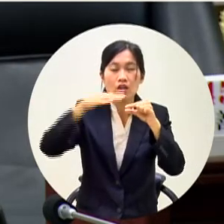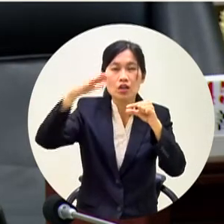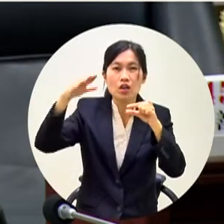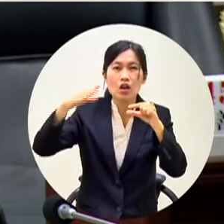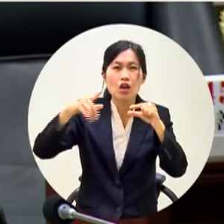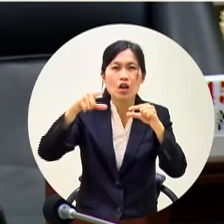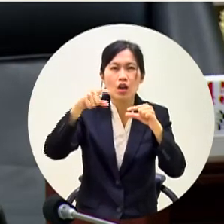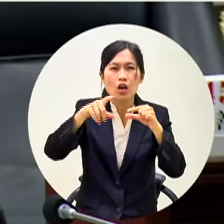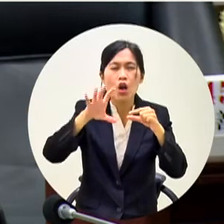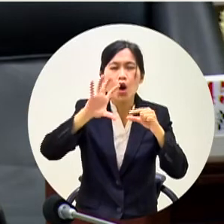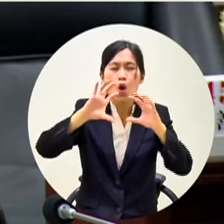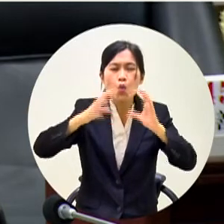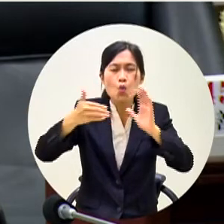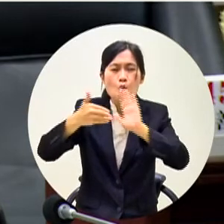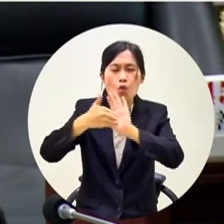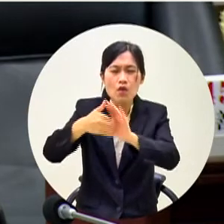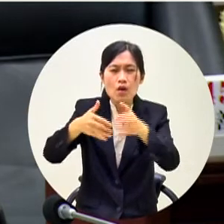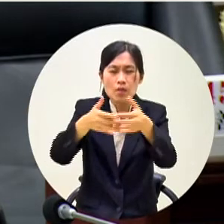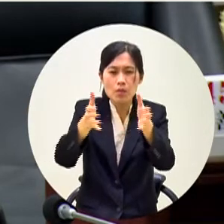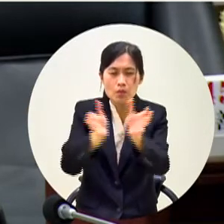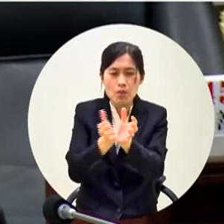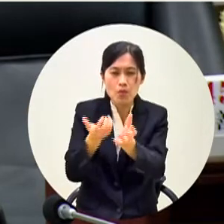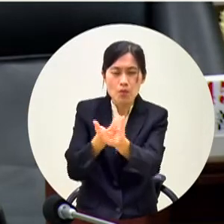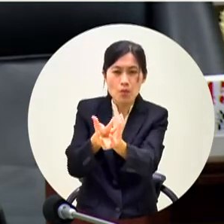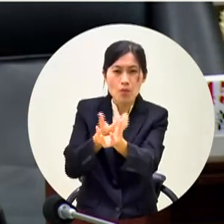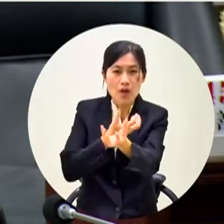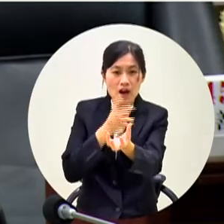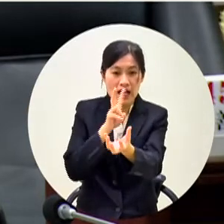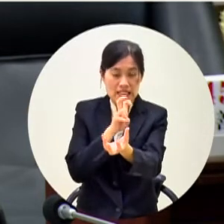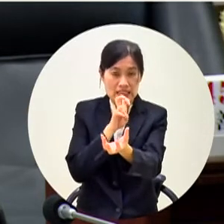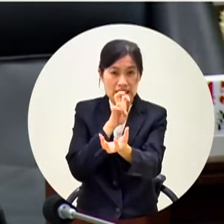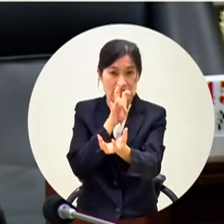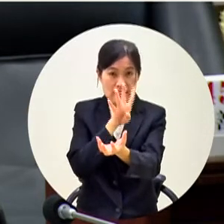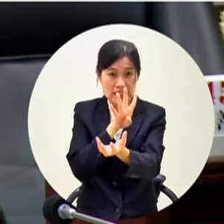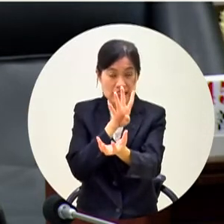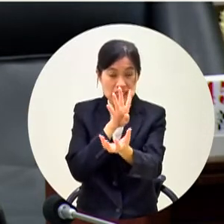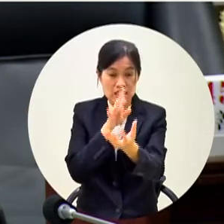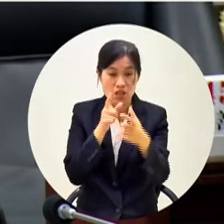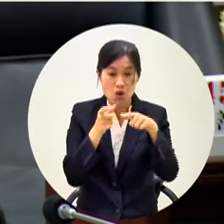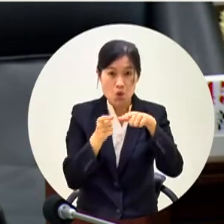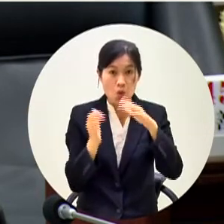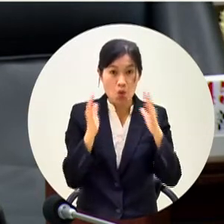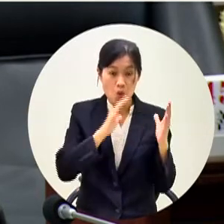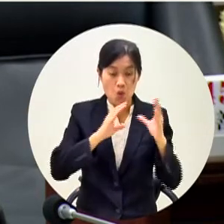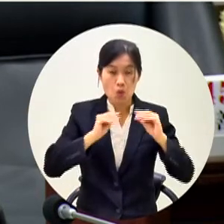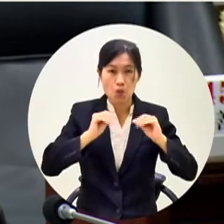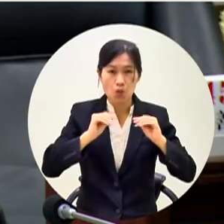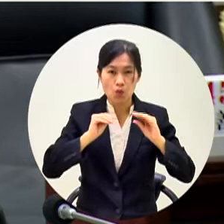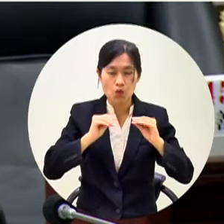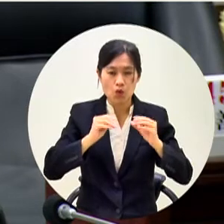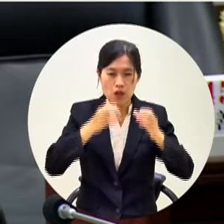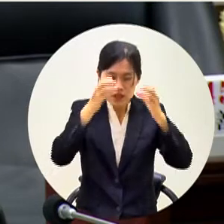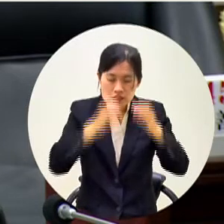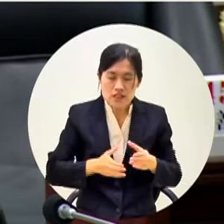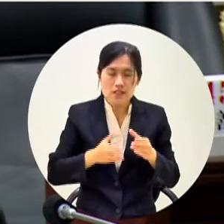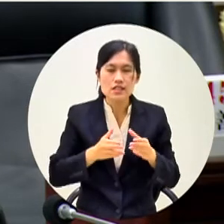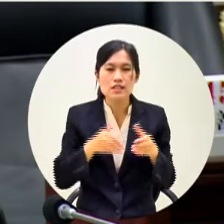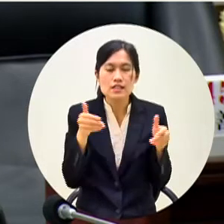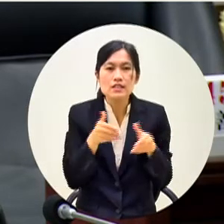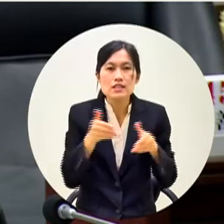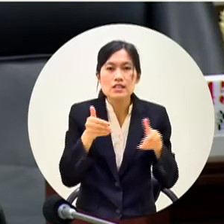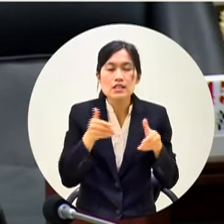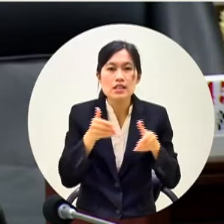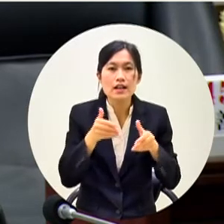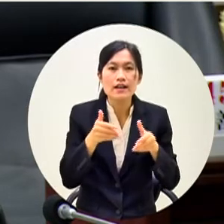有24公顷，吼，伫遮要来做分校，啊伊即马开始伫动工啊，伫征